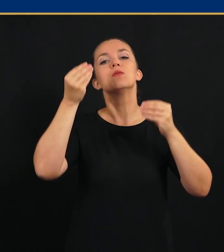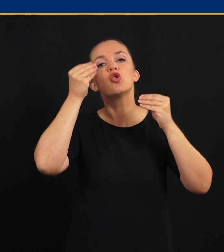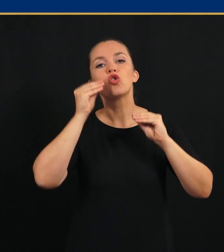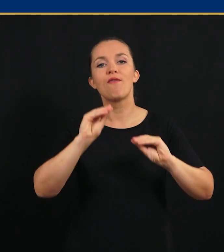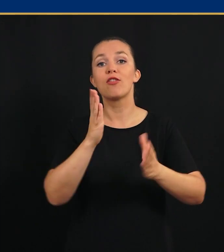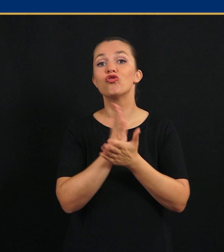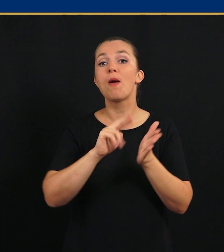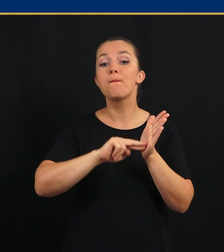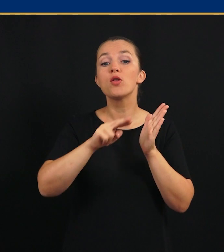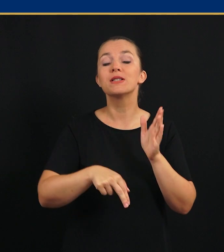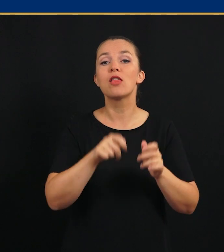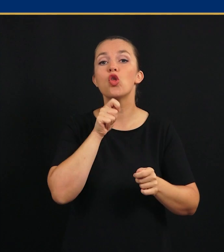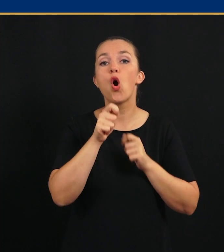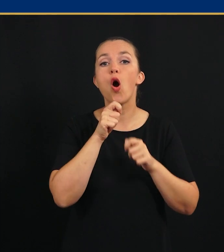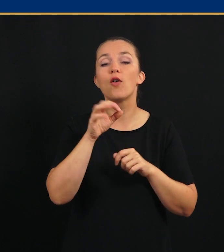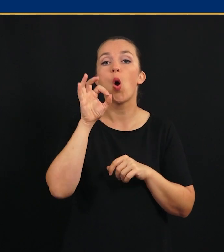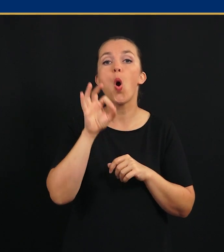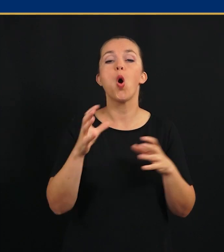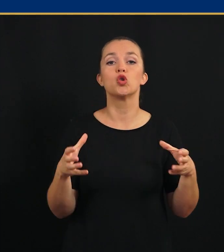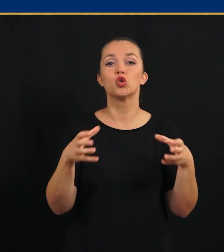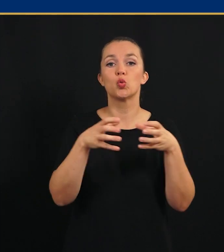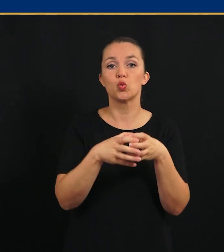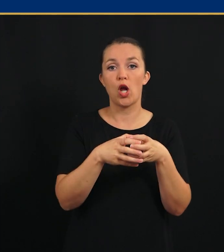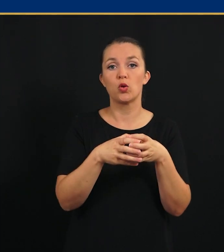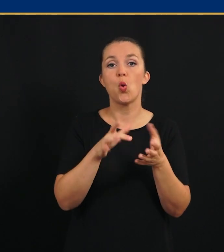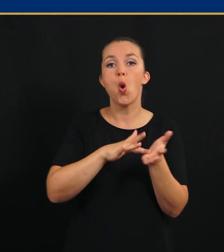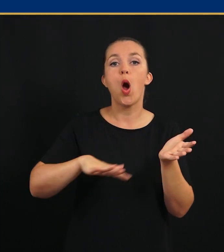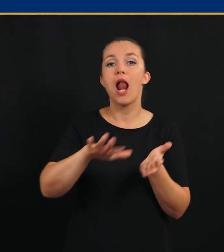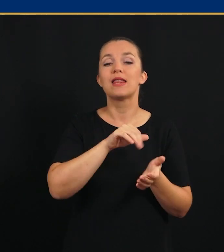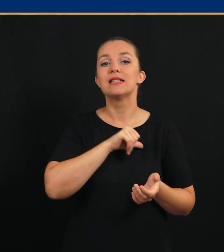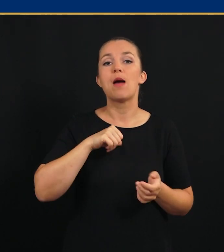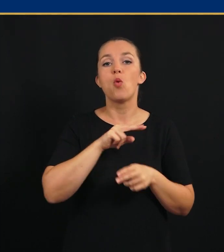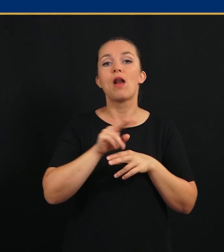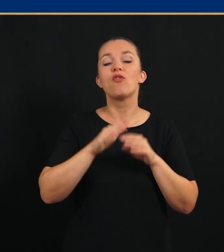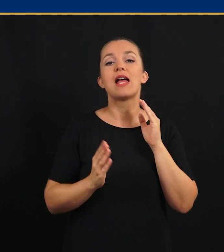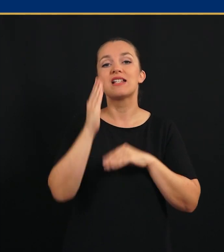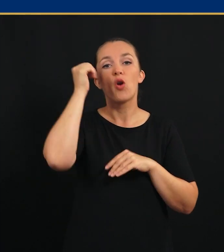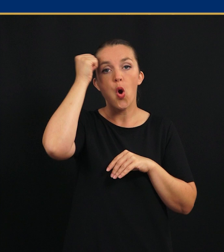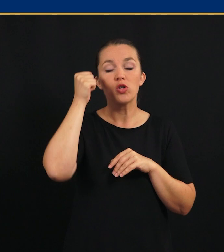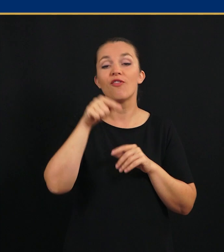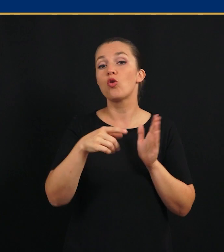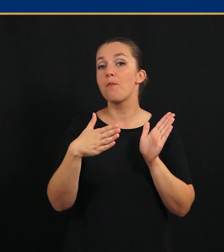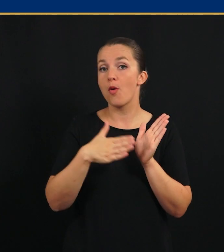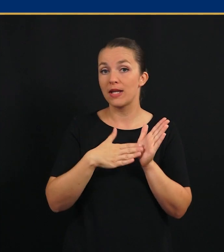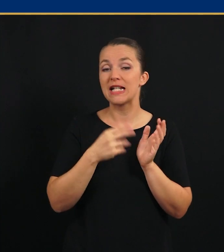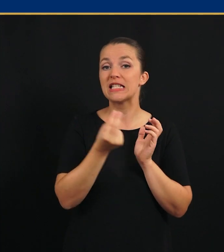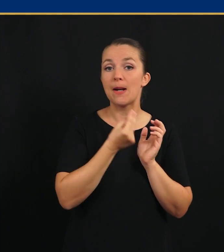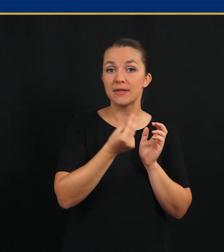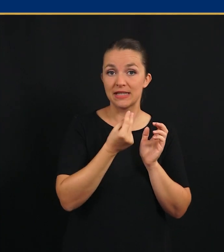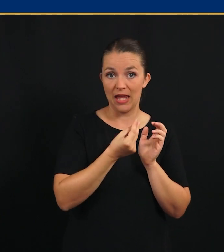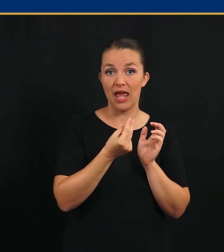že podpisan dogovor o združenju lokalne samouprave na severu Kosova, kar se tiče srbskih